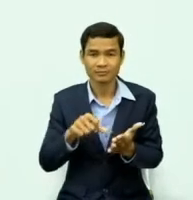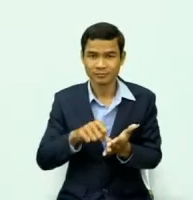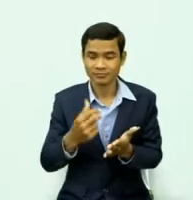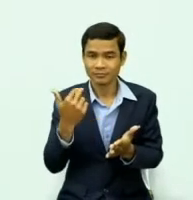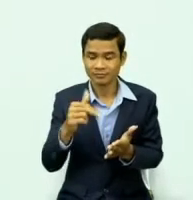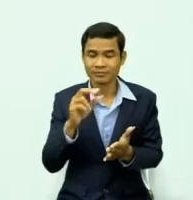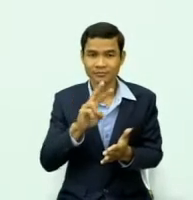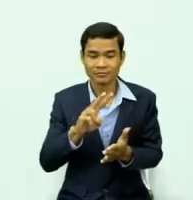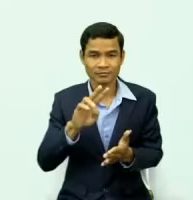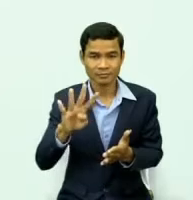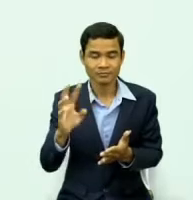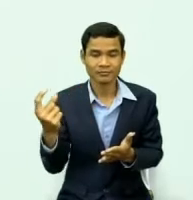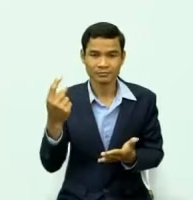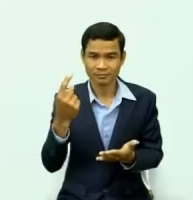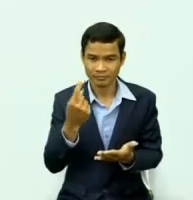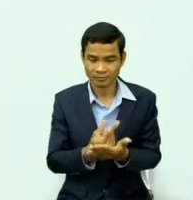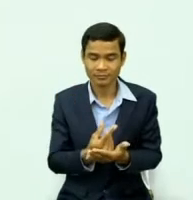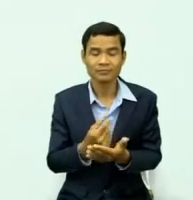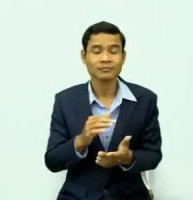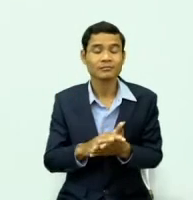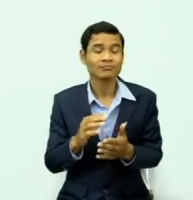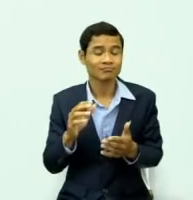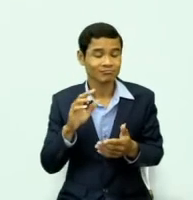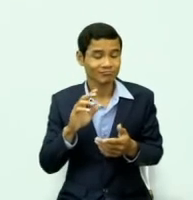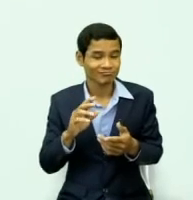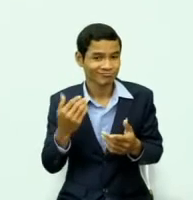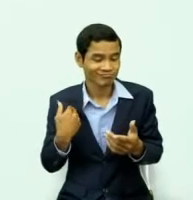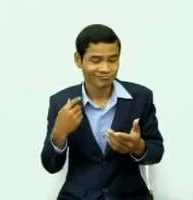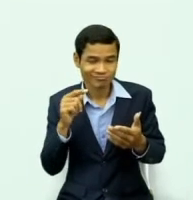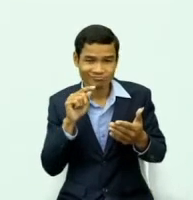buồn ở đáy hai con mơ trong chầm nốt này cá